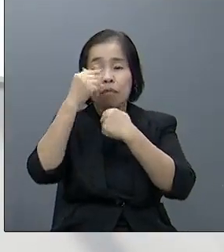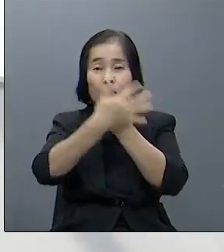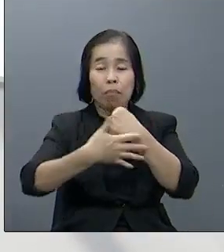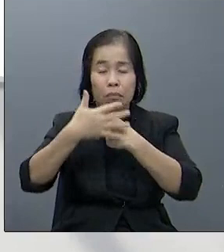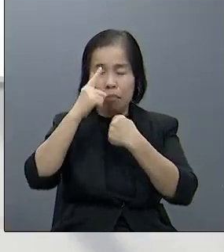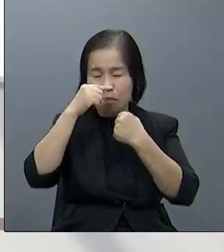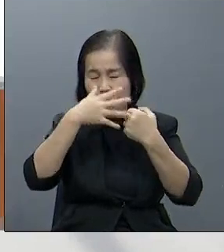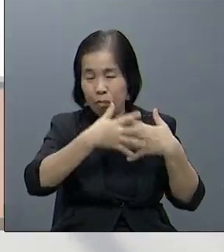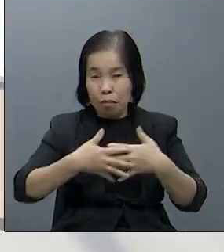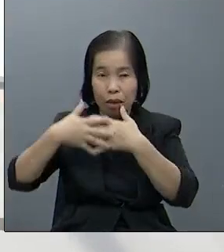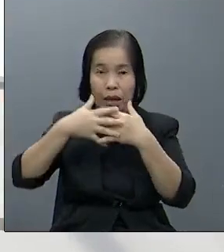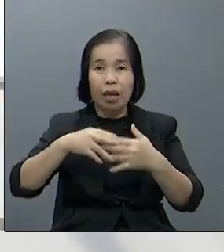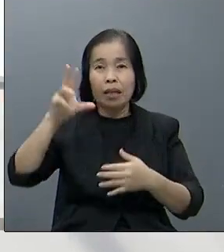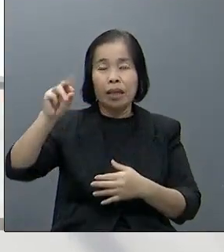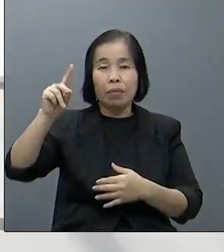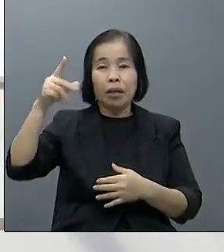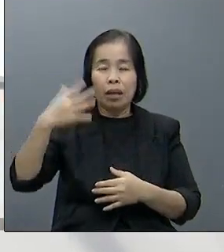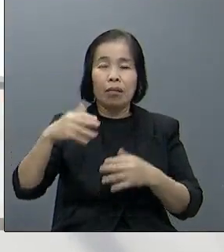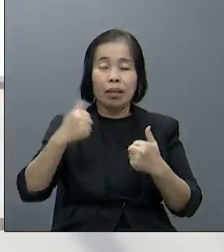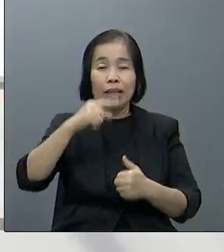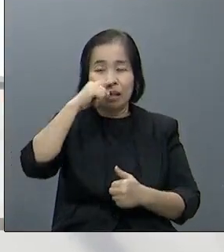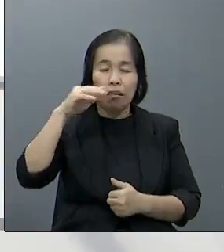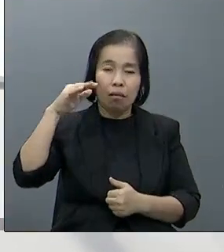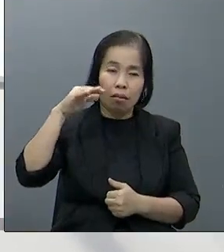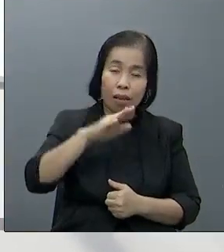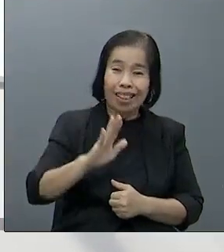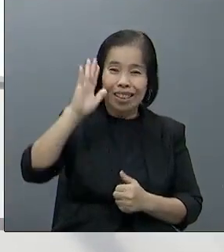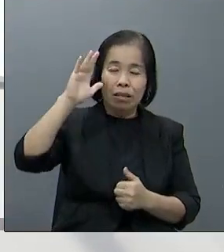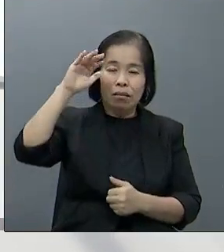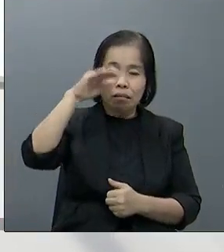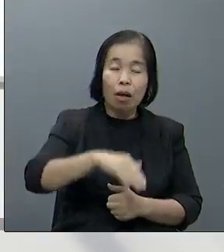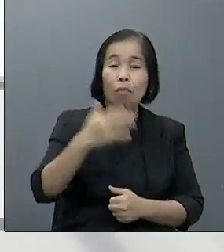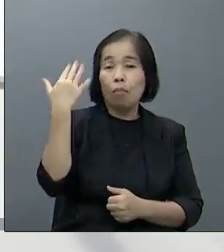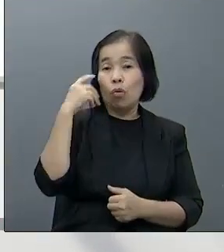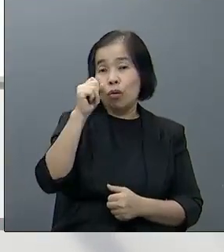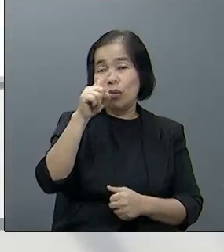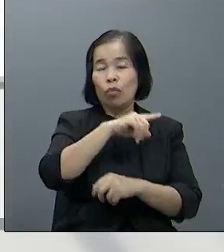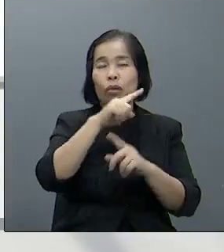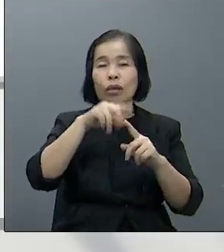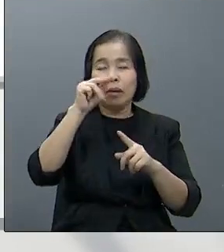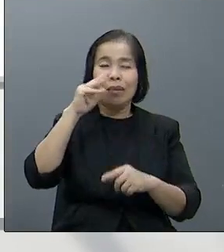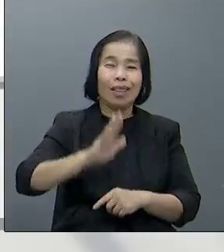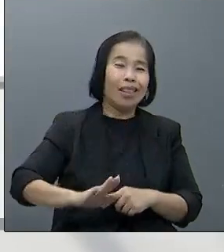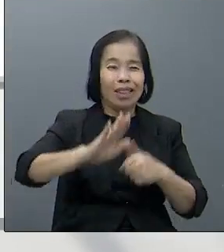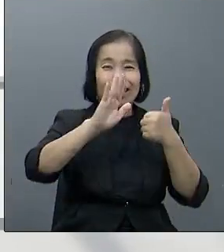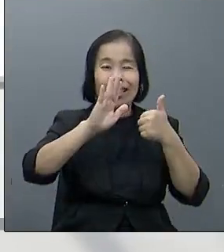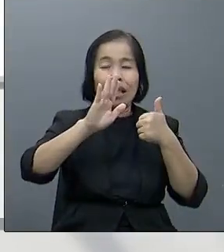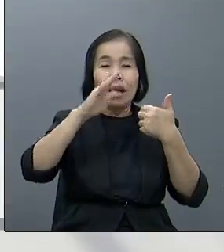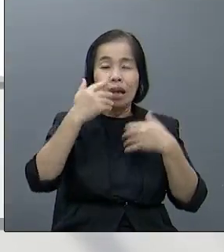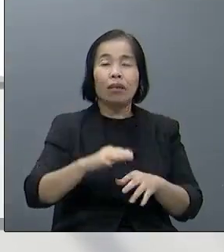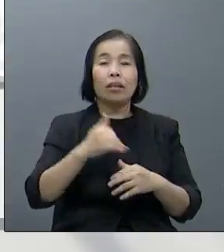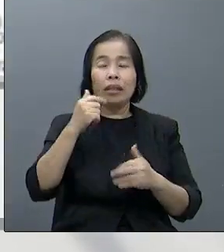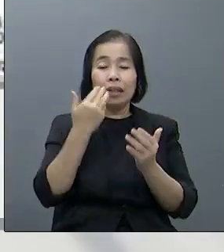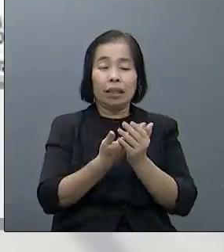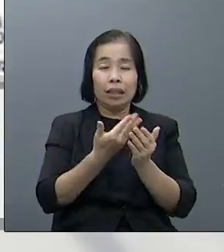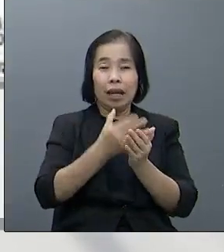ดอลลาร์สหรัฐมันอ่อนค่าลงค่ะเมื่อไปเทียบกับระดับปิดตลาดเมื่อวันศุกร์ที่ 3 36บาท 43สตางค์ต่อดอลลาร์สหรัฐคือจริงๆเงินบาท